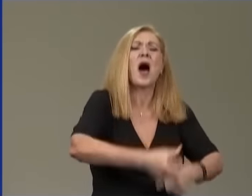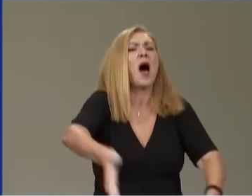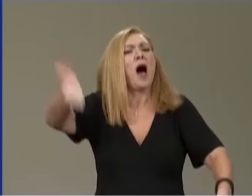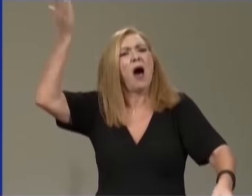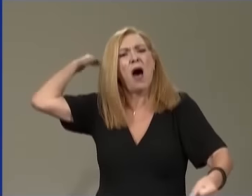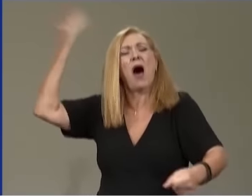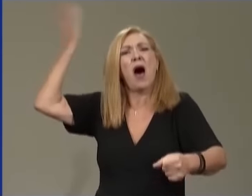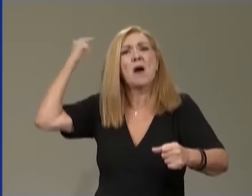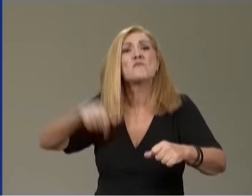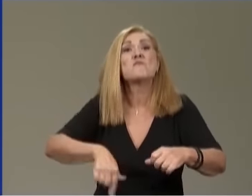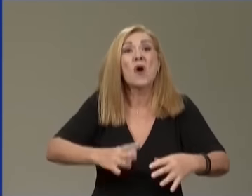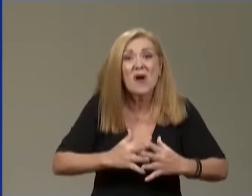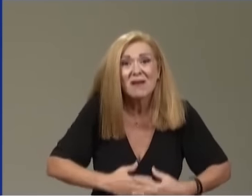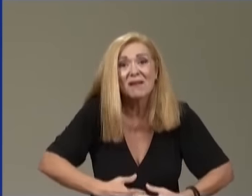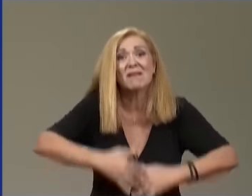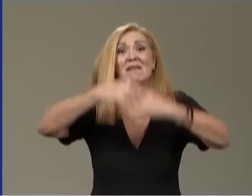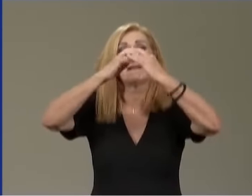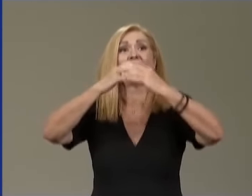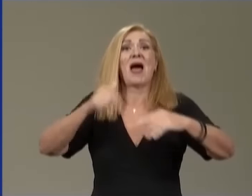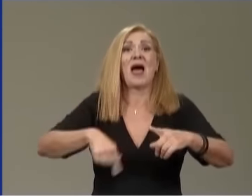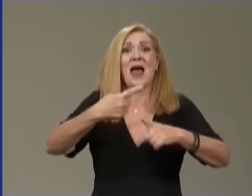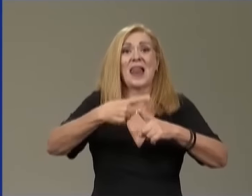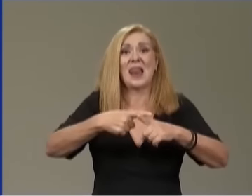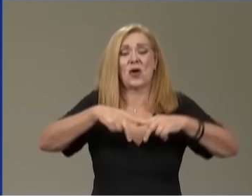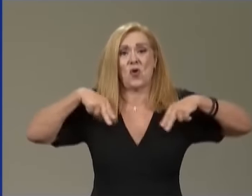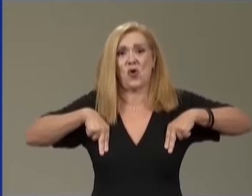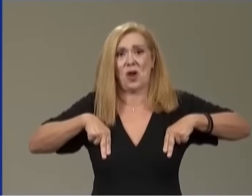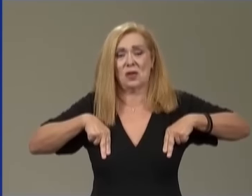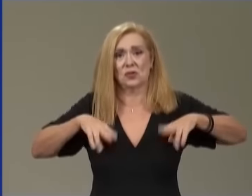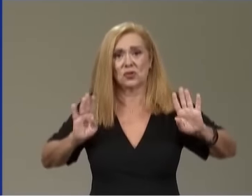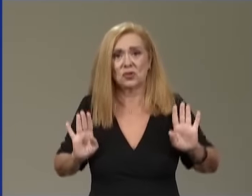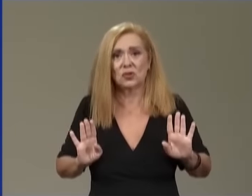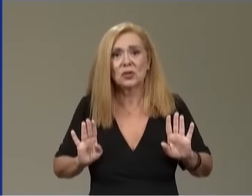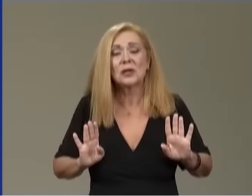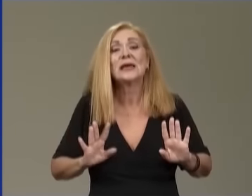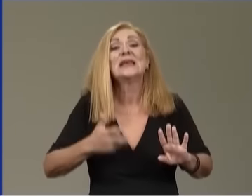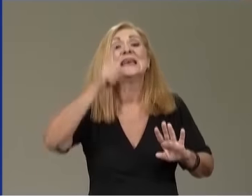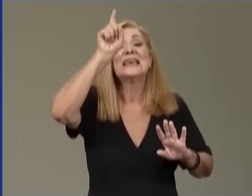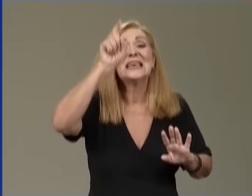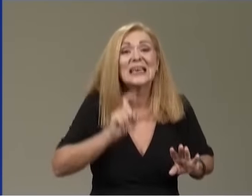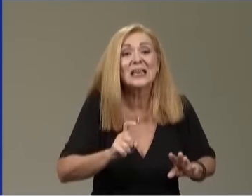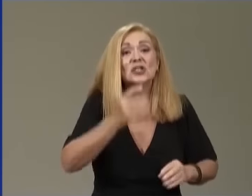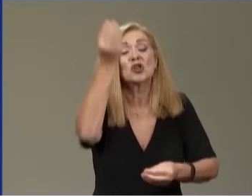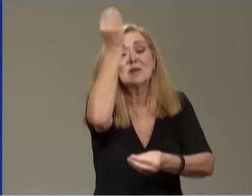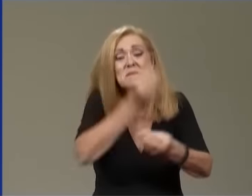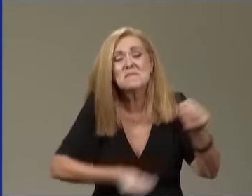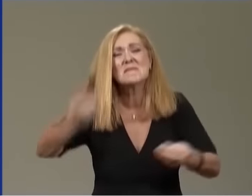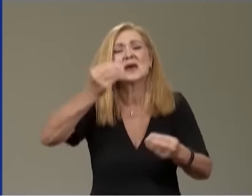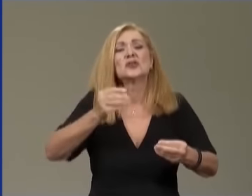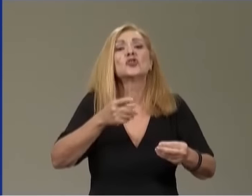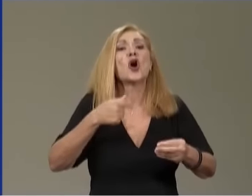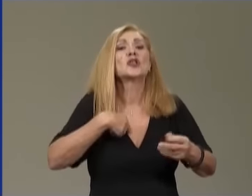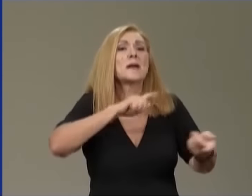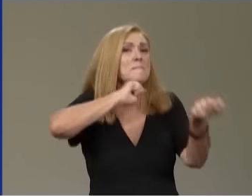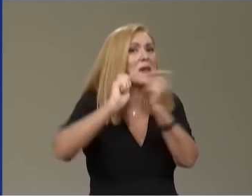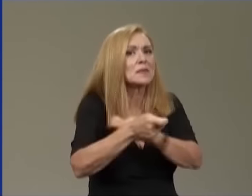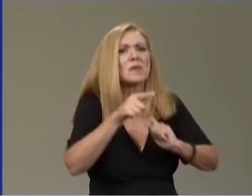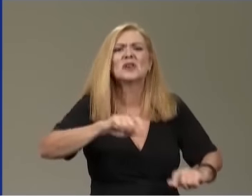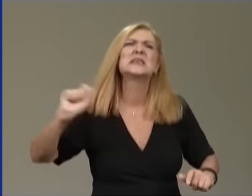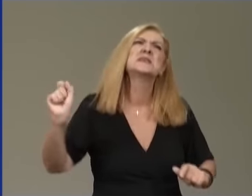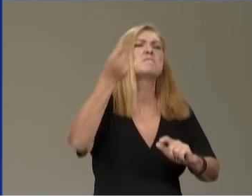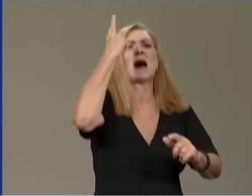του ελληνικού κράτους. Θα έχει δρομολογήσει ίσως τη μεγαλύτερη αθέατη μεταρρύθμιση, για την οποία σπάνια μιλάμε.